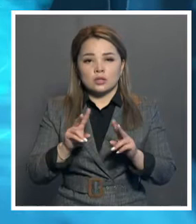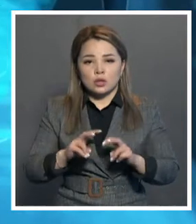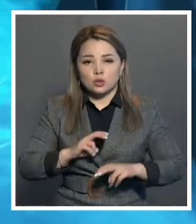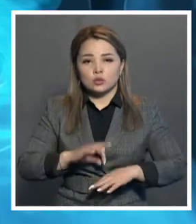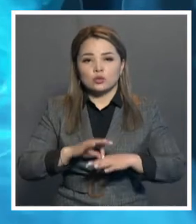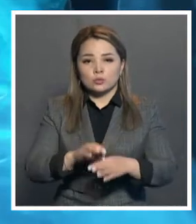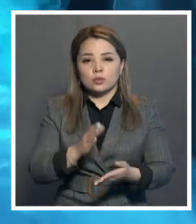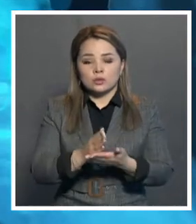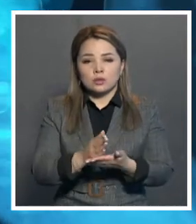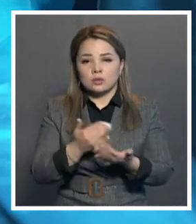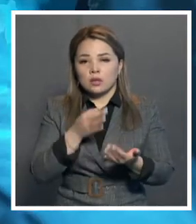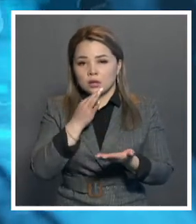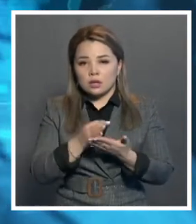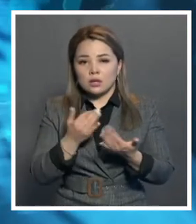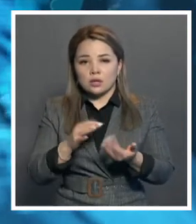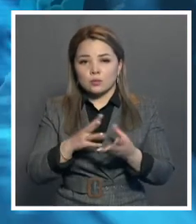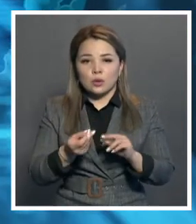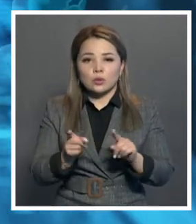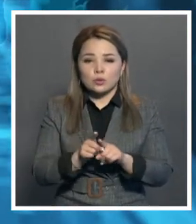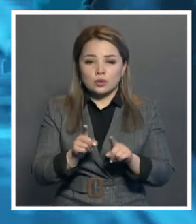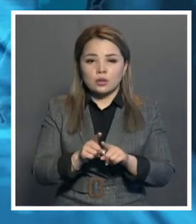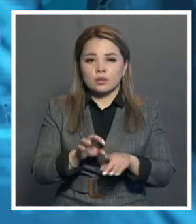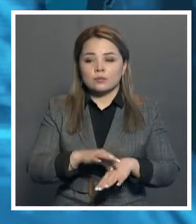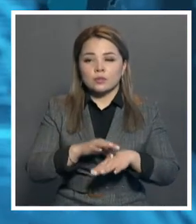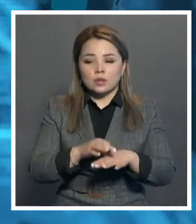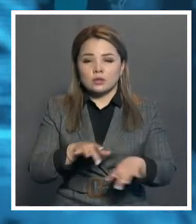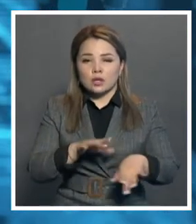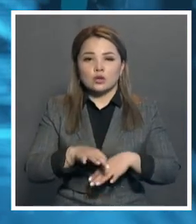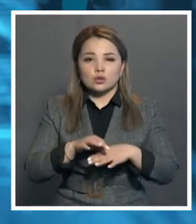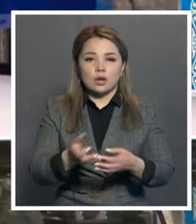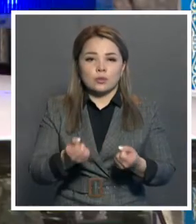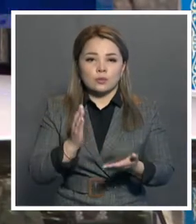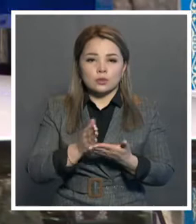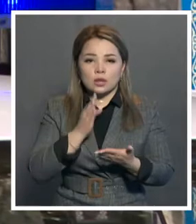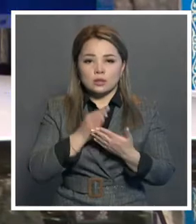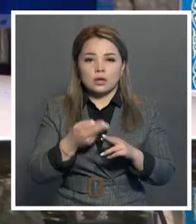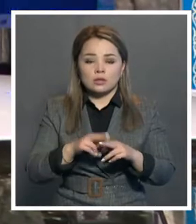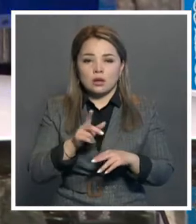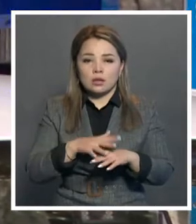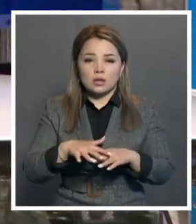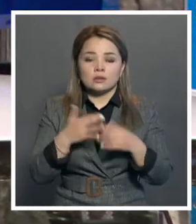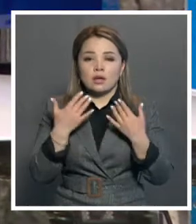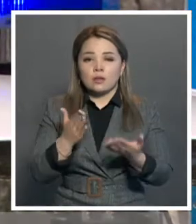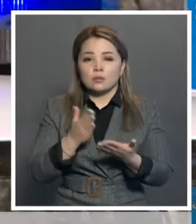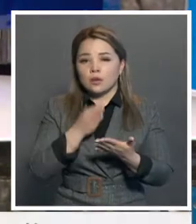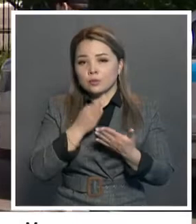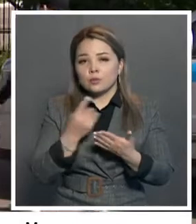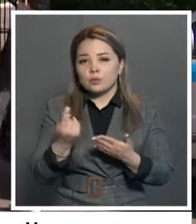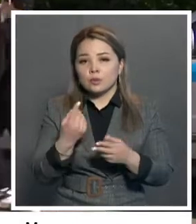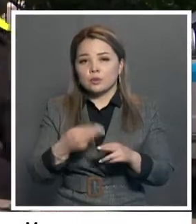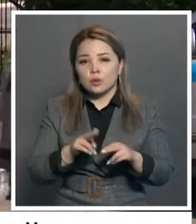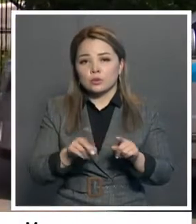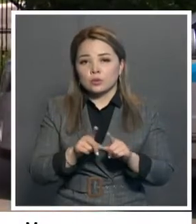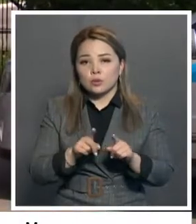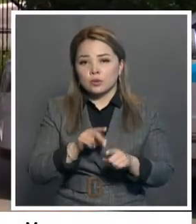іс-шаралары жүргізілуде. Оның нәтижелері бойынша процессуалдық шешім қабылданады. Қандастардың талабы біреу, осы мәселеге құзырлы